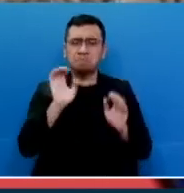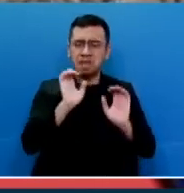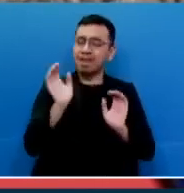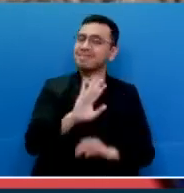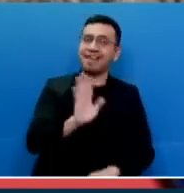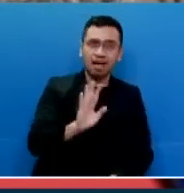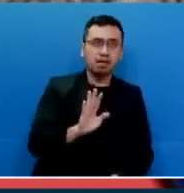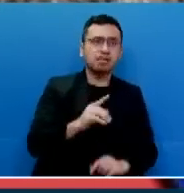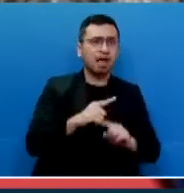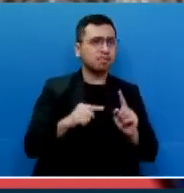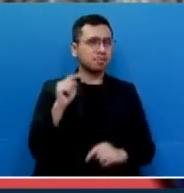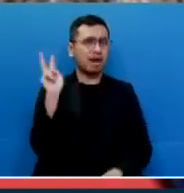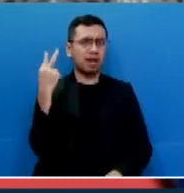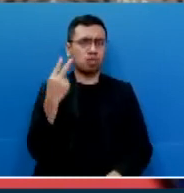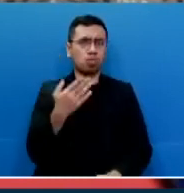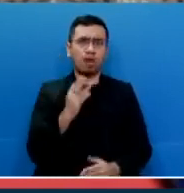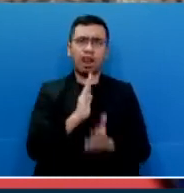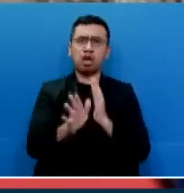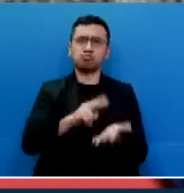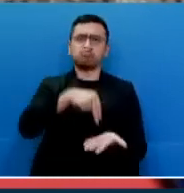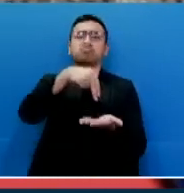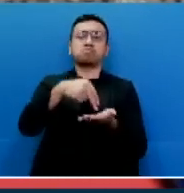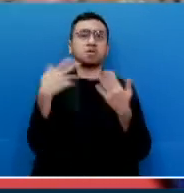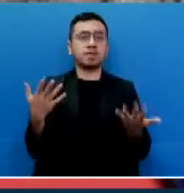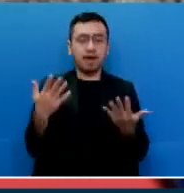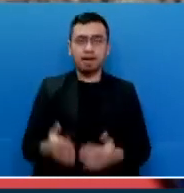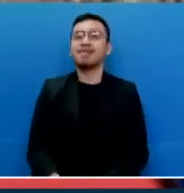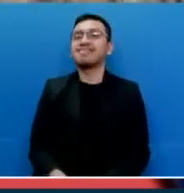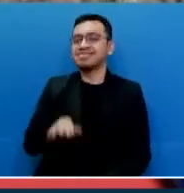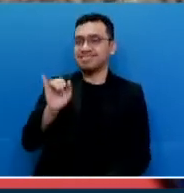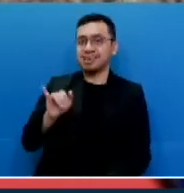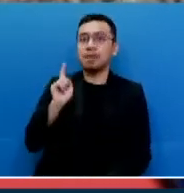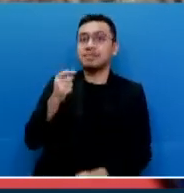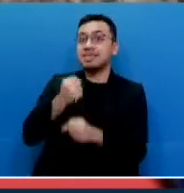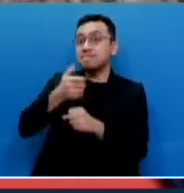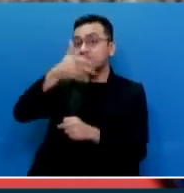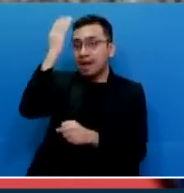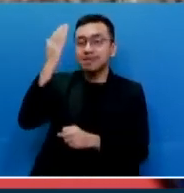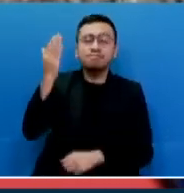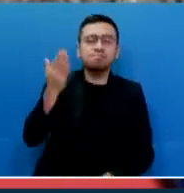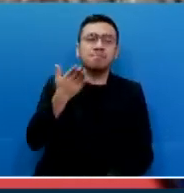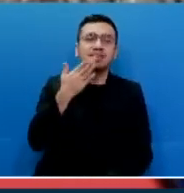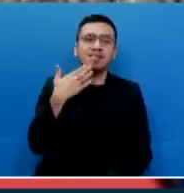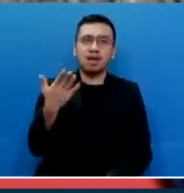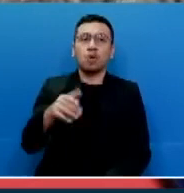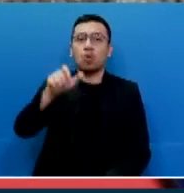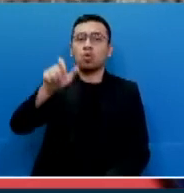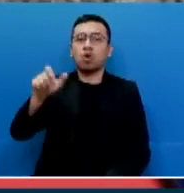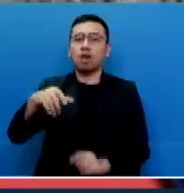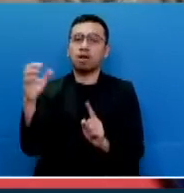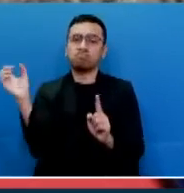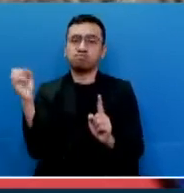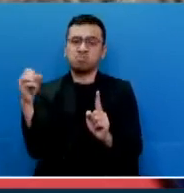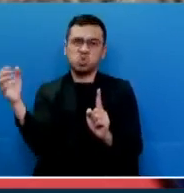ini gitu kan ee kalau biasanya dia tidak ekspresif Dia terlihat santai ya mungkin karena enggak diserang kan gitu